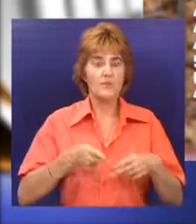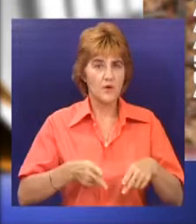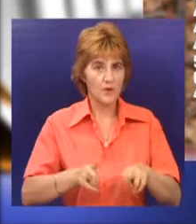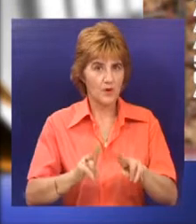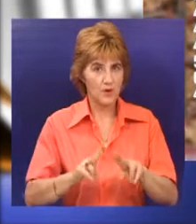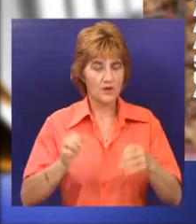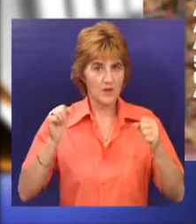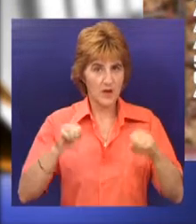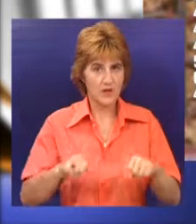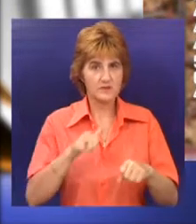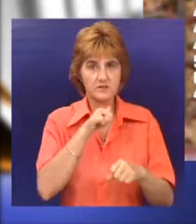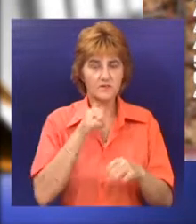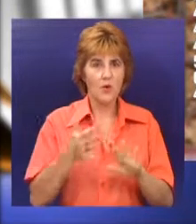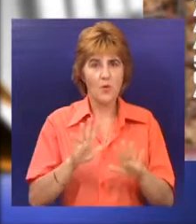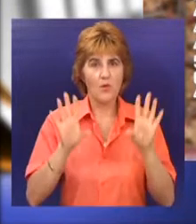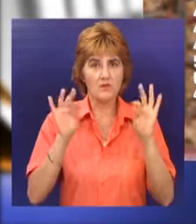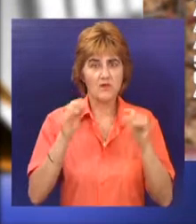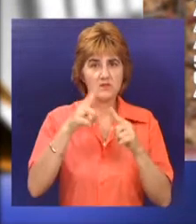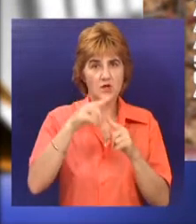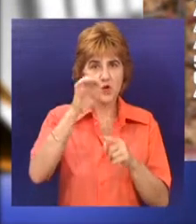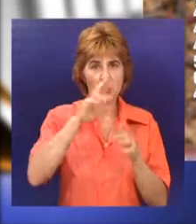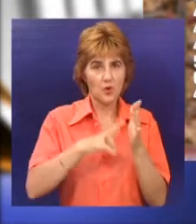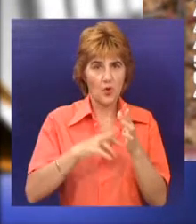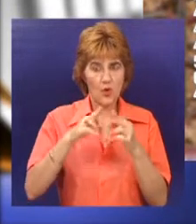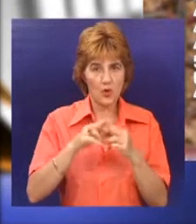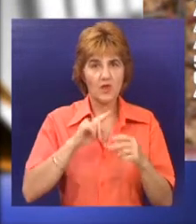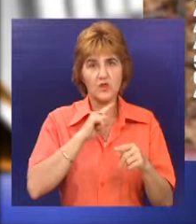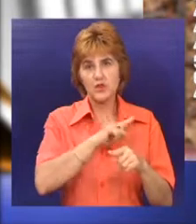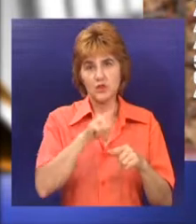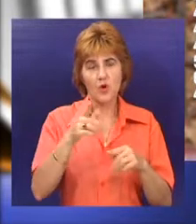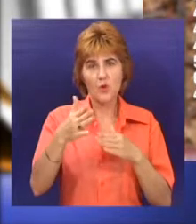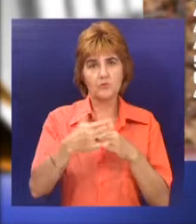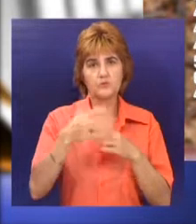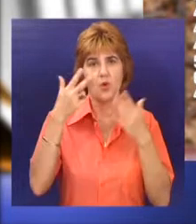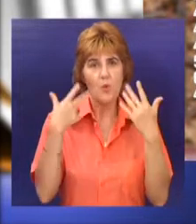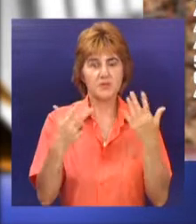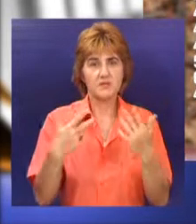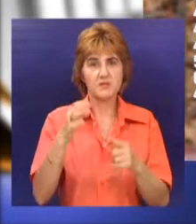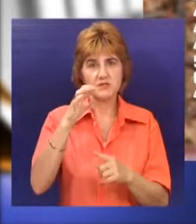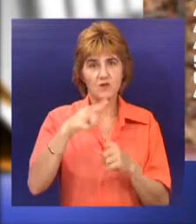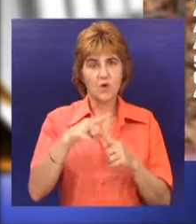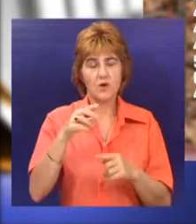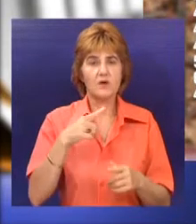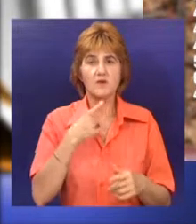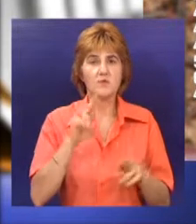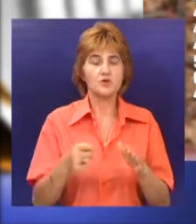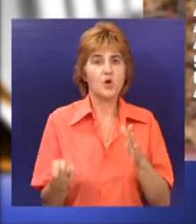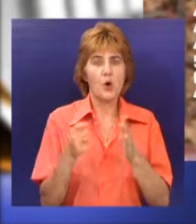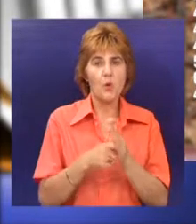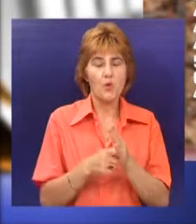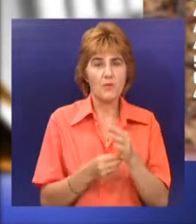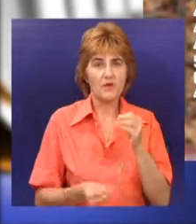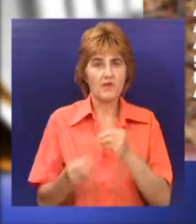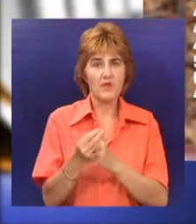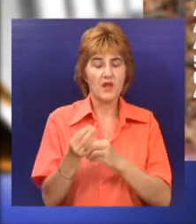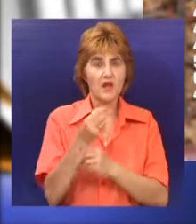poljoprivrednog porodičnog gazdinstva je 10 tona, a maksimalna 80 tona. Od jedne zemljoradničke zadruge moći će da se kupi